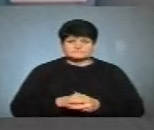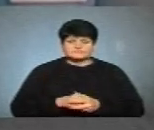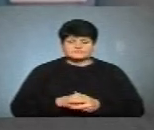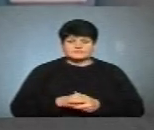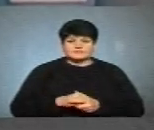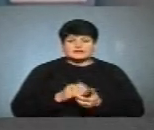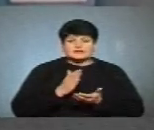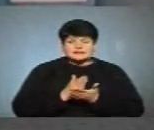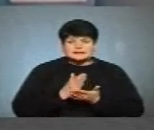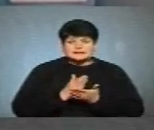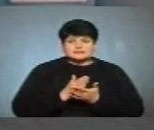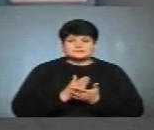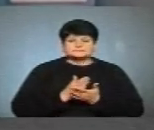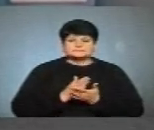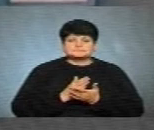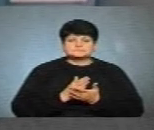Є